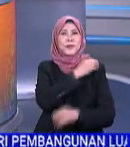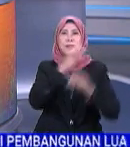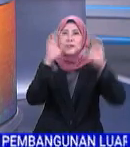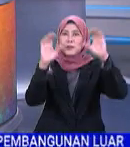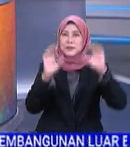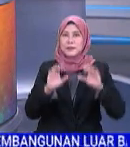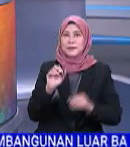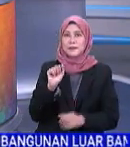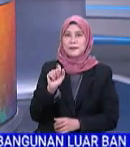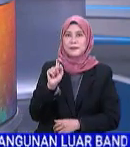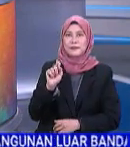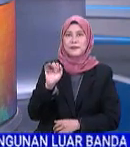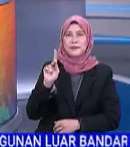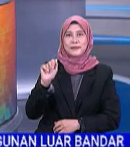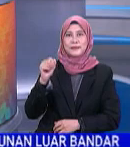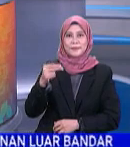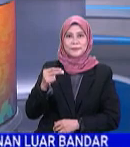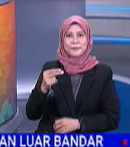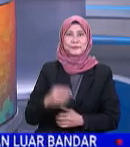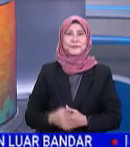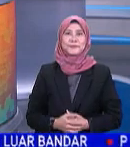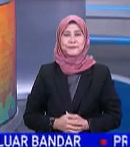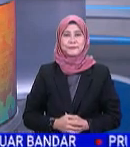Meteorologi Atikah Masyah. Silakan.